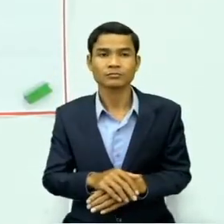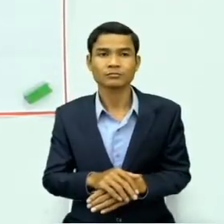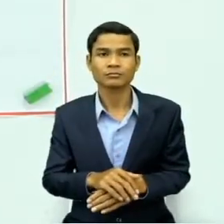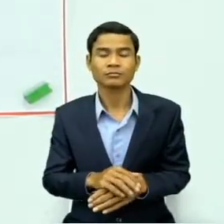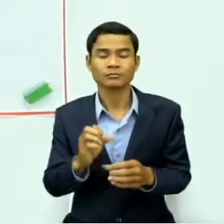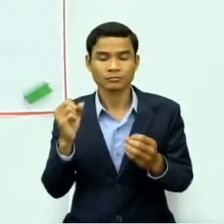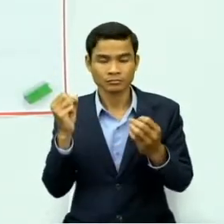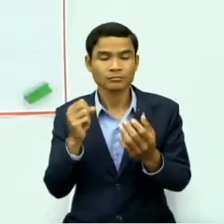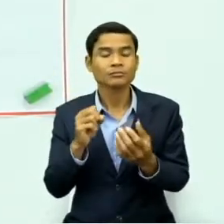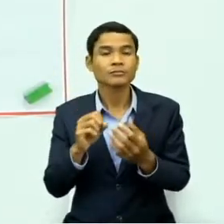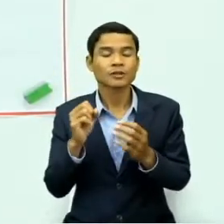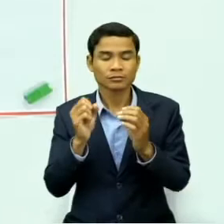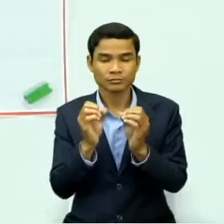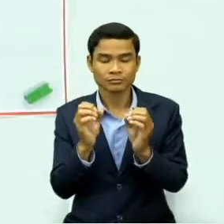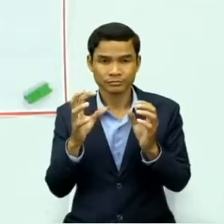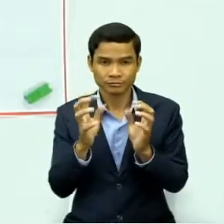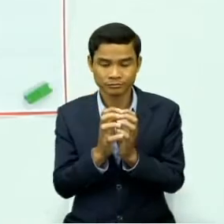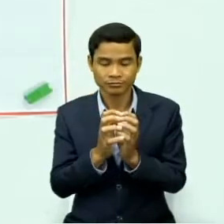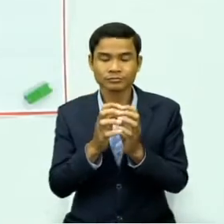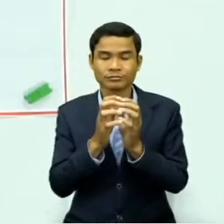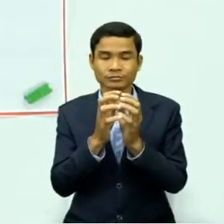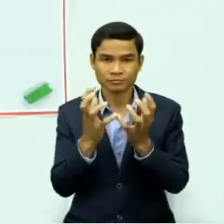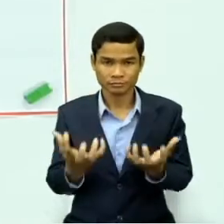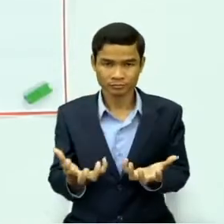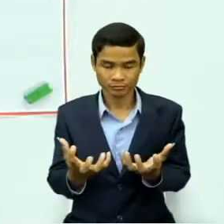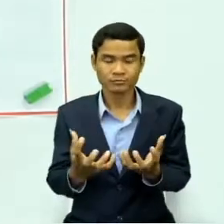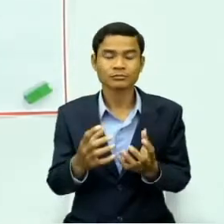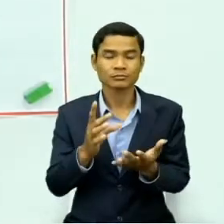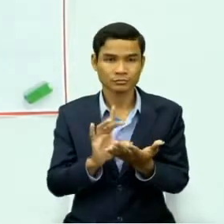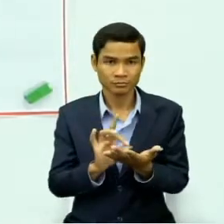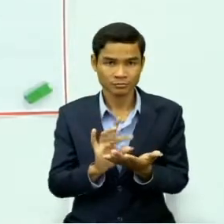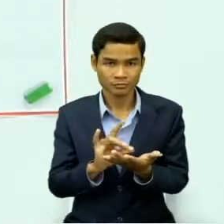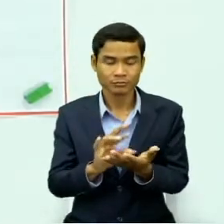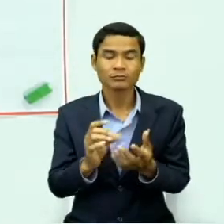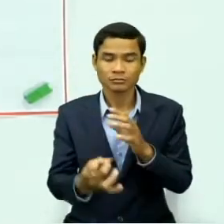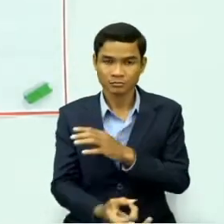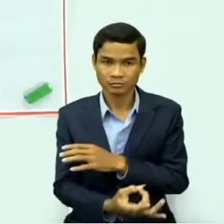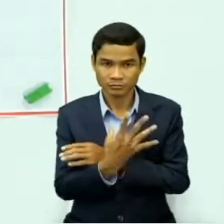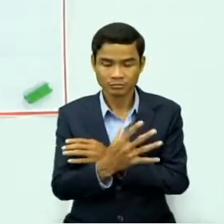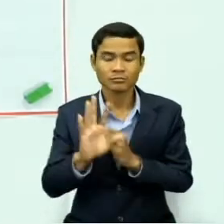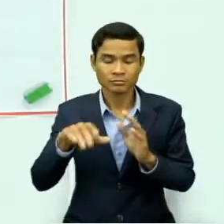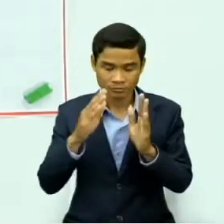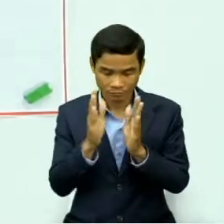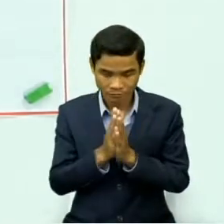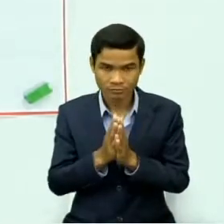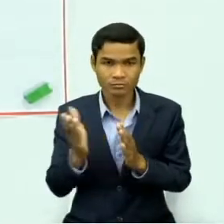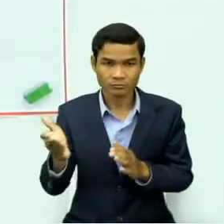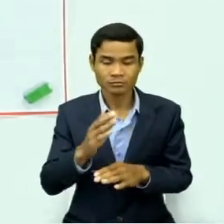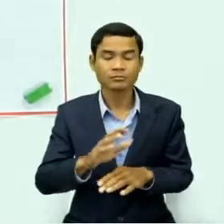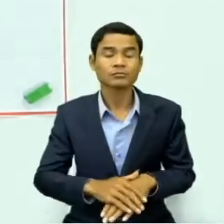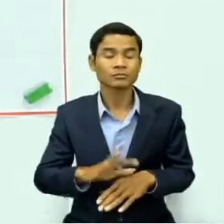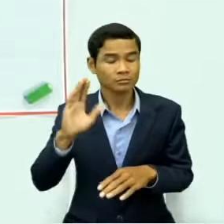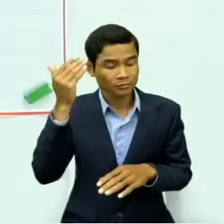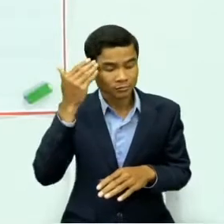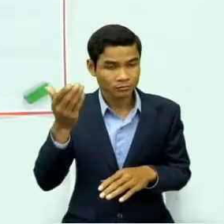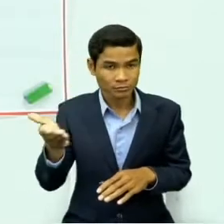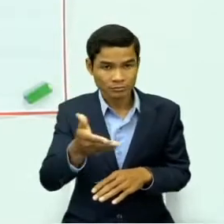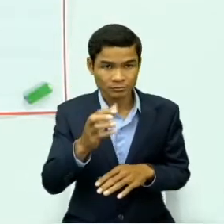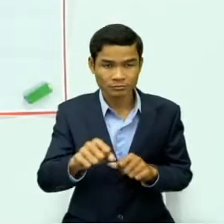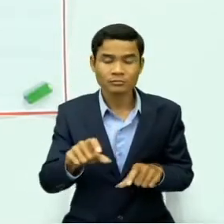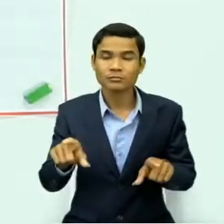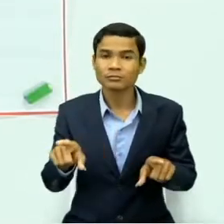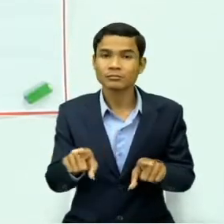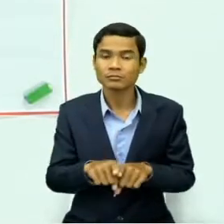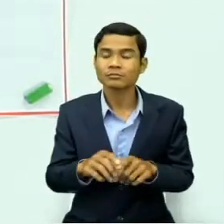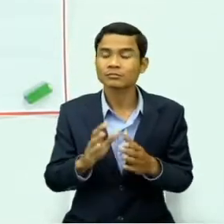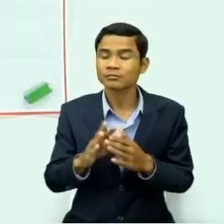Plang Pnau Pro Lâm. Chà, ở con nè, cựu sân khâm năng chưa chịa tha con bán